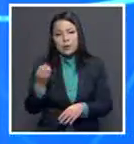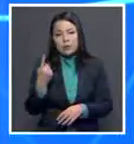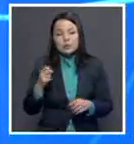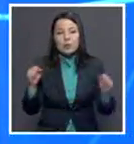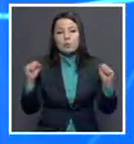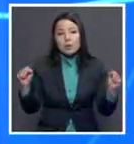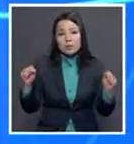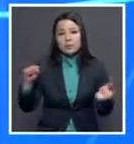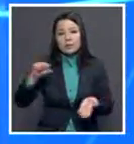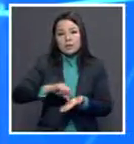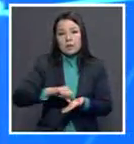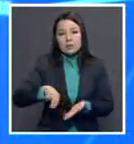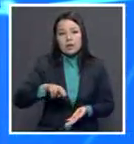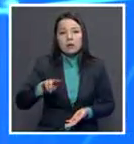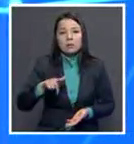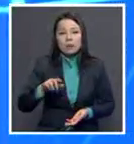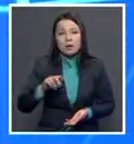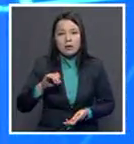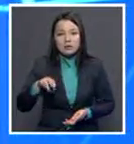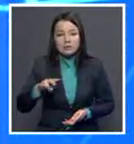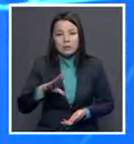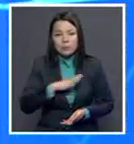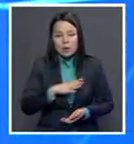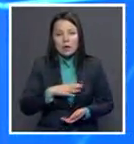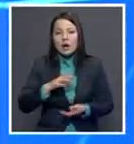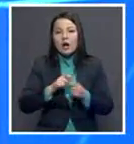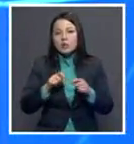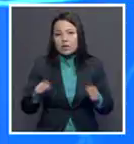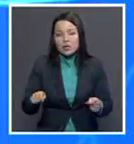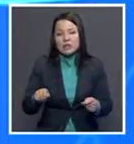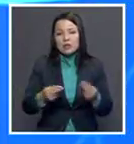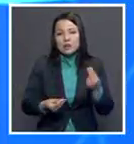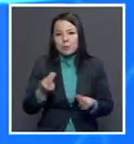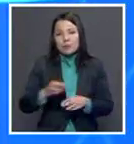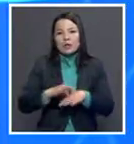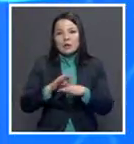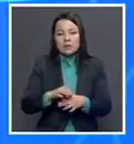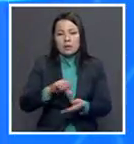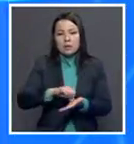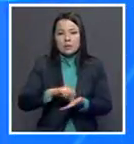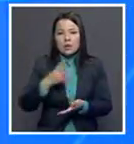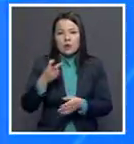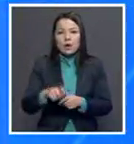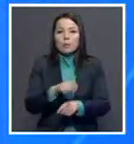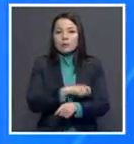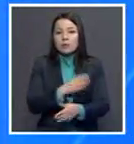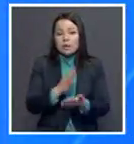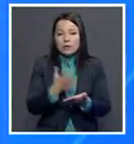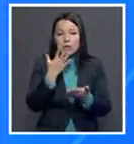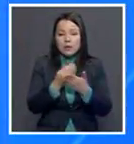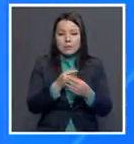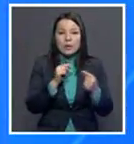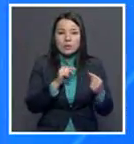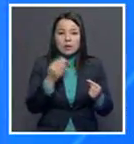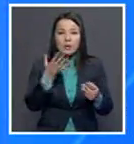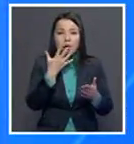спортшысы Дмитрий Баландин Испанияның ашық чемпионатында топ жарды. 200 метрге брас әдісімен жүзуде отандасымыз қарсылас шақ